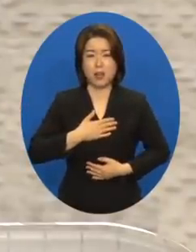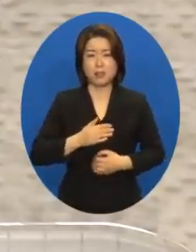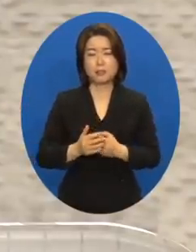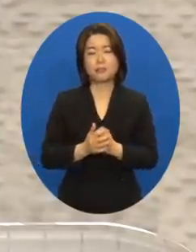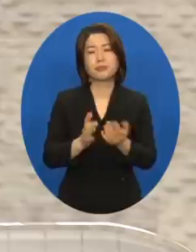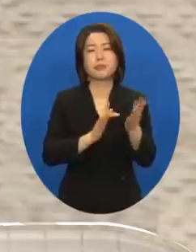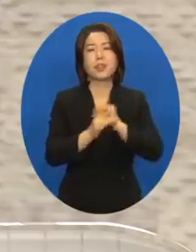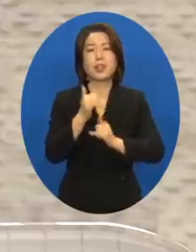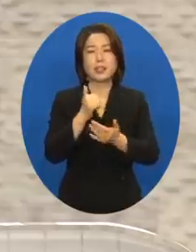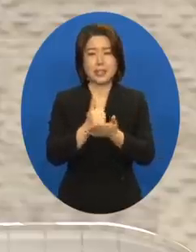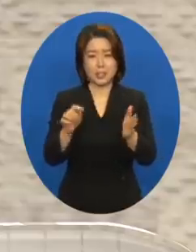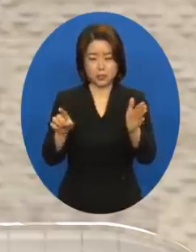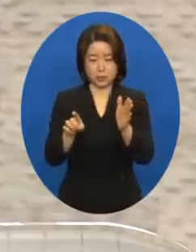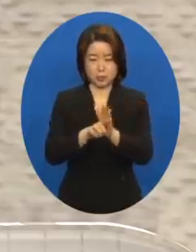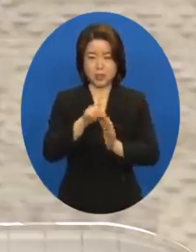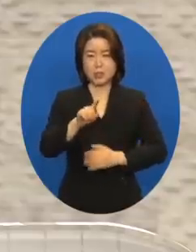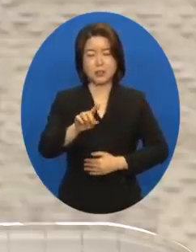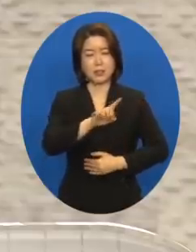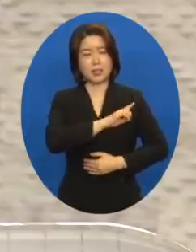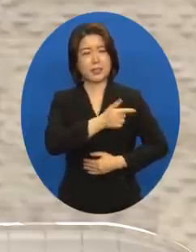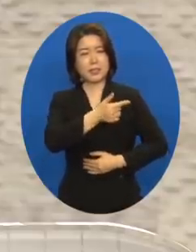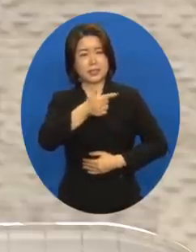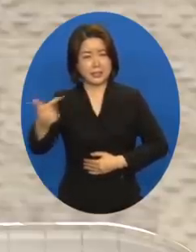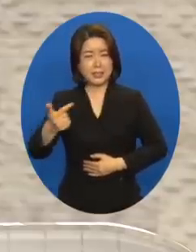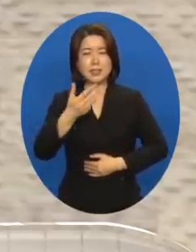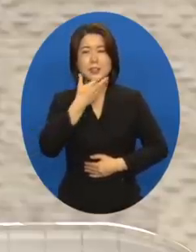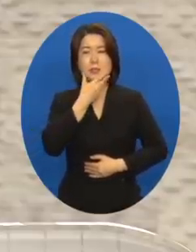예수 믿은 것이 가장 큰 복이 구나